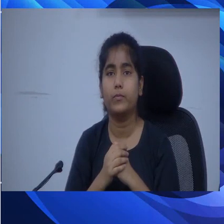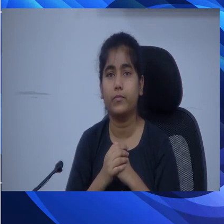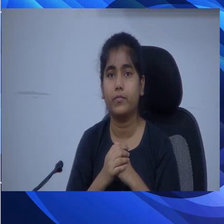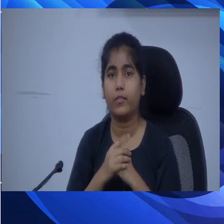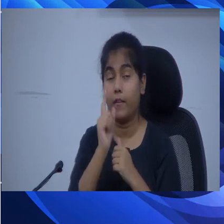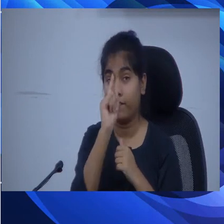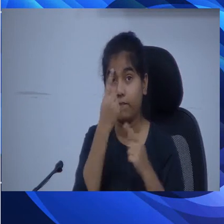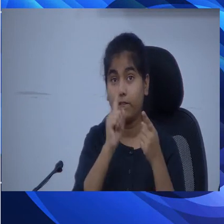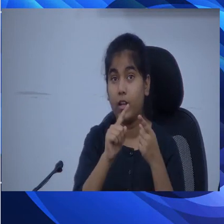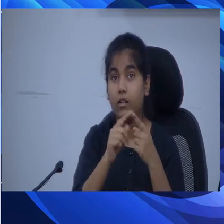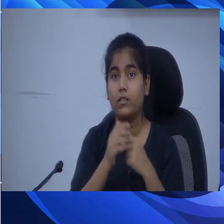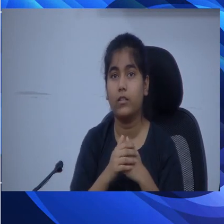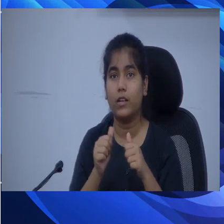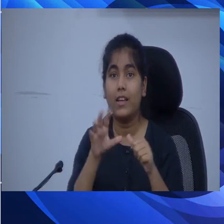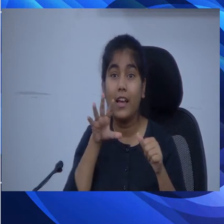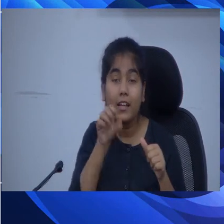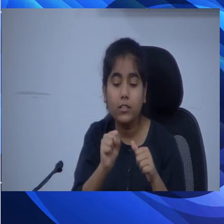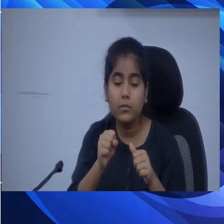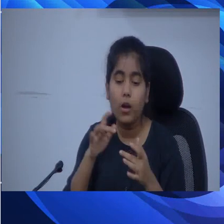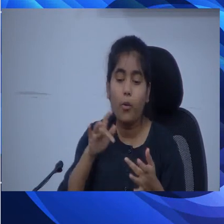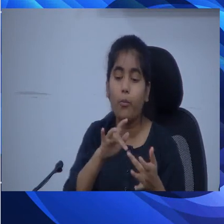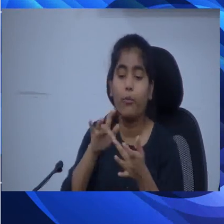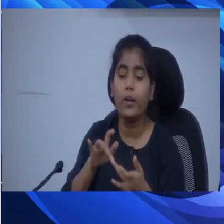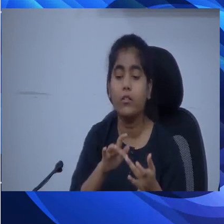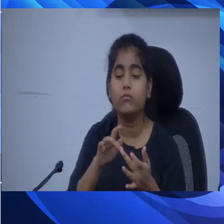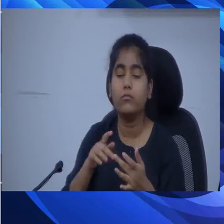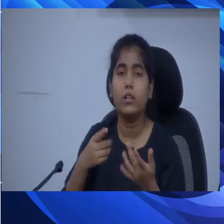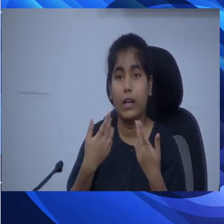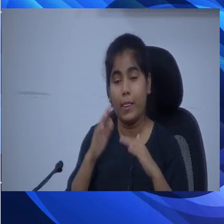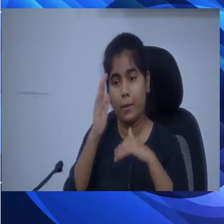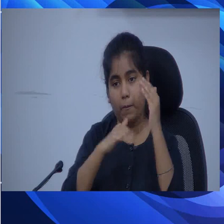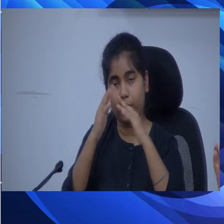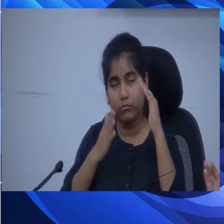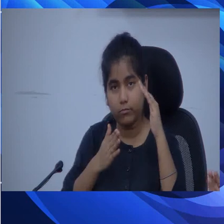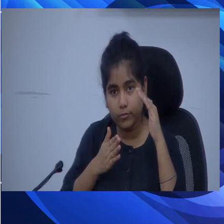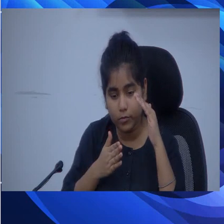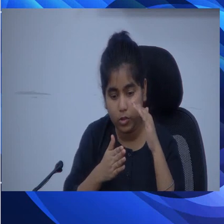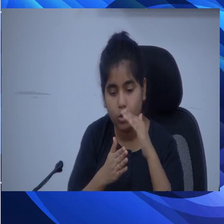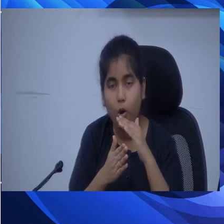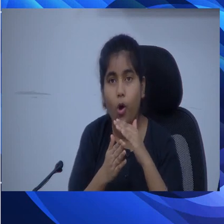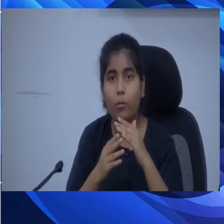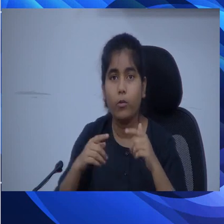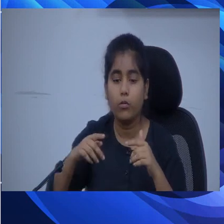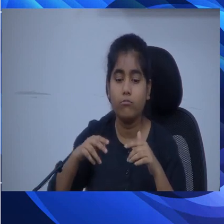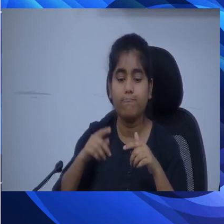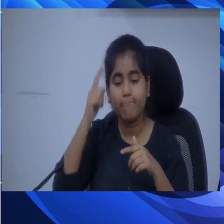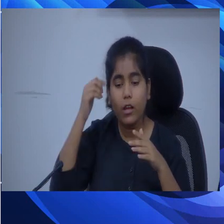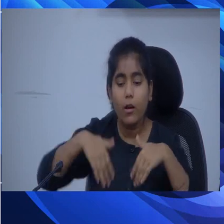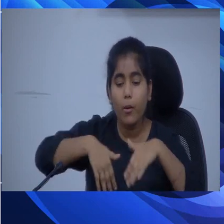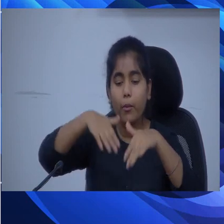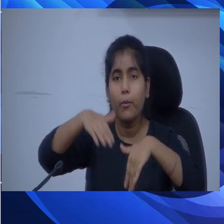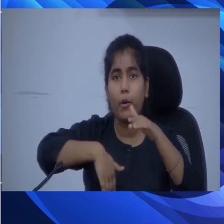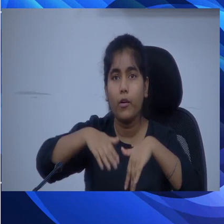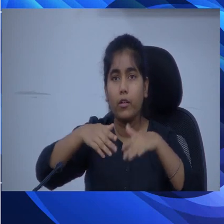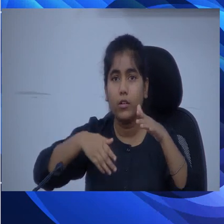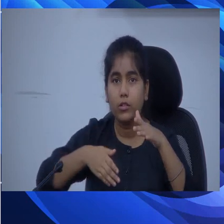नेक्स्ट, पहला फीचर एक्सेसिबल रूट। आप किसी भी बिल्डिंग को अगर एंटर करें तो आपके पास जो रूट है, आप प्लीज़ इन फोटो